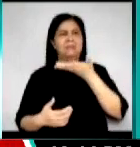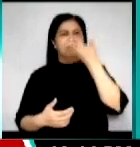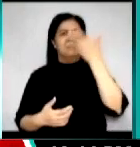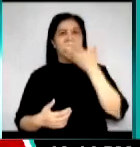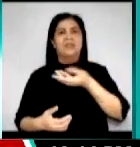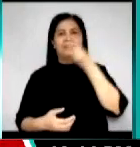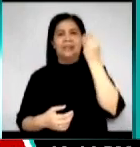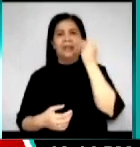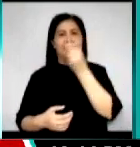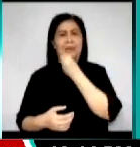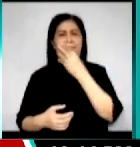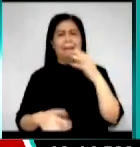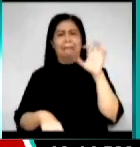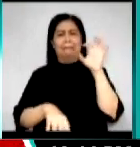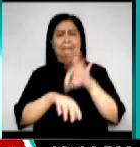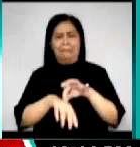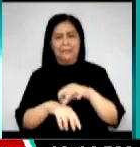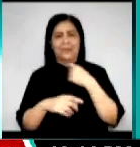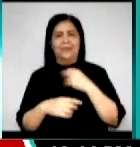at makagat ng mga bubuyog.